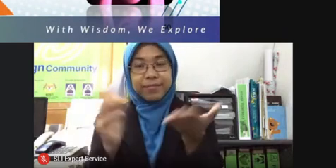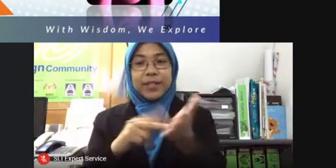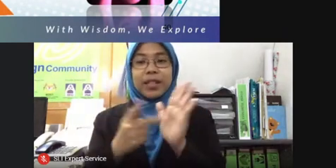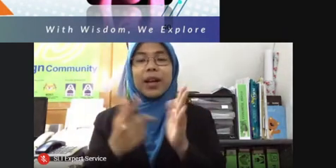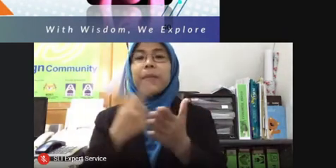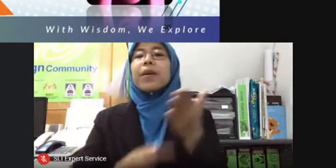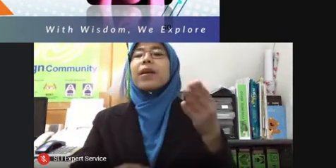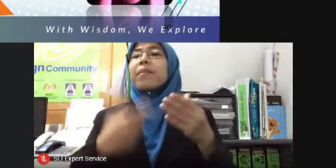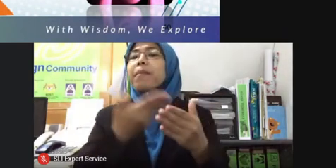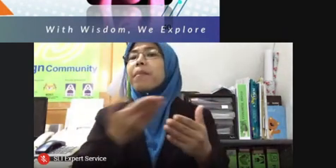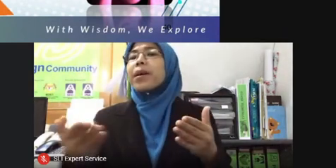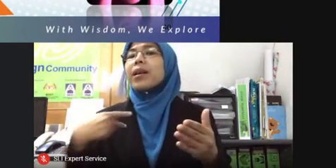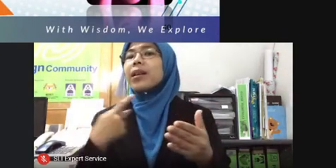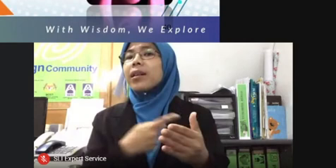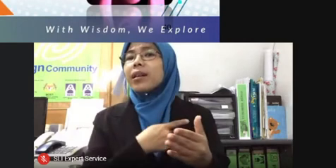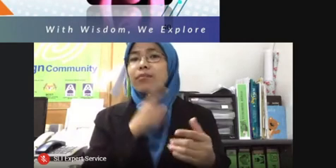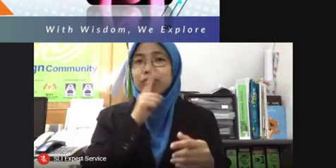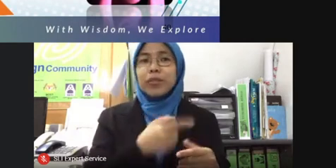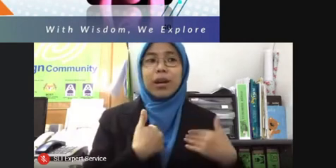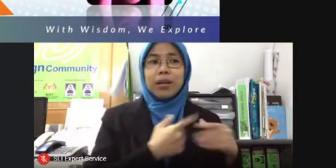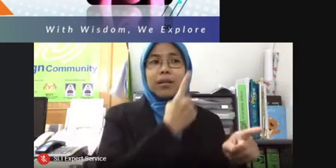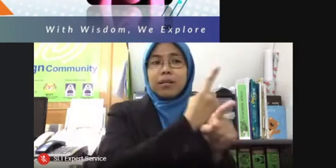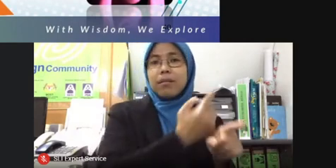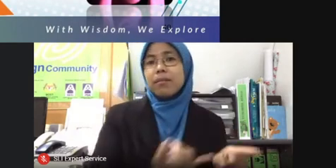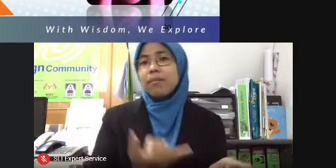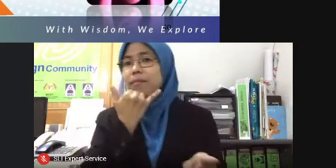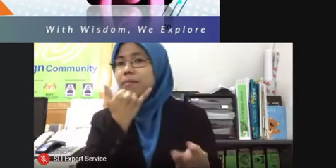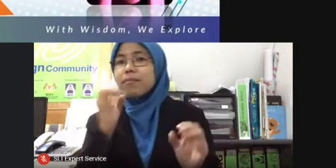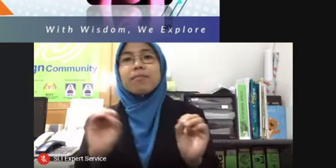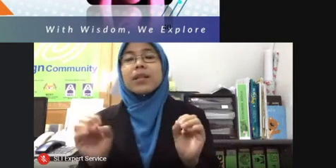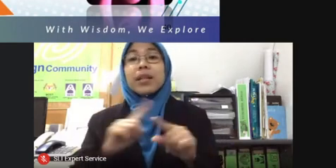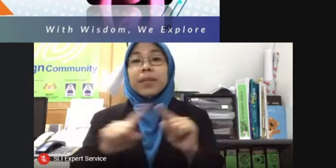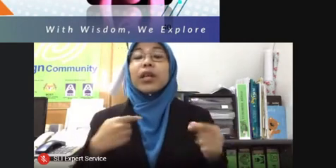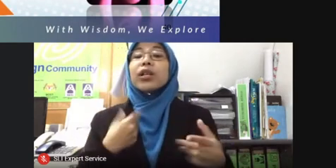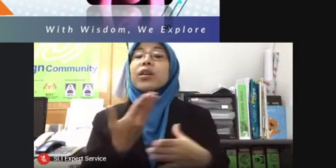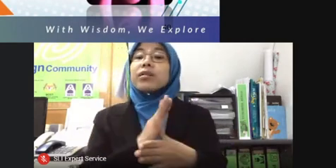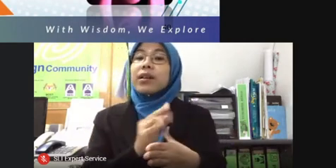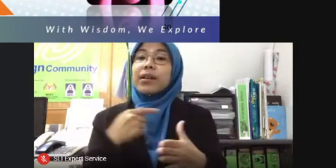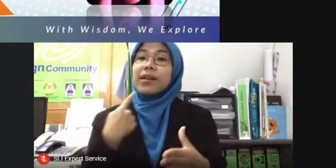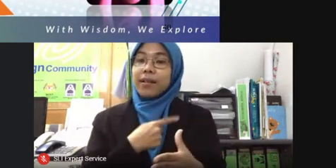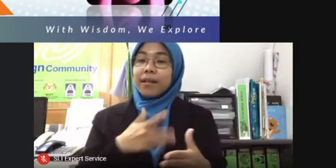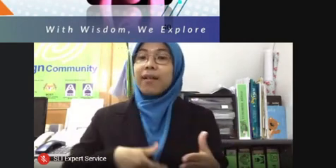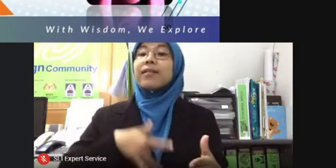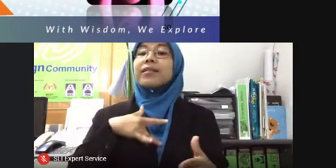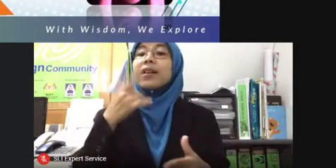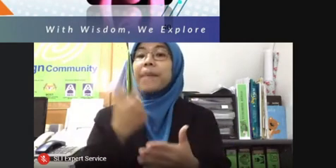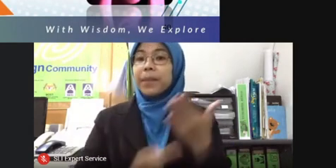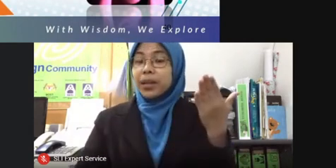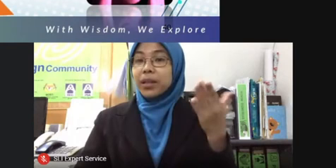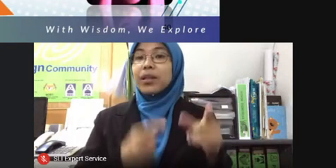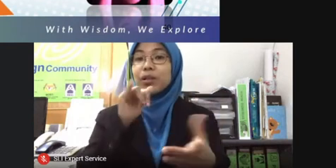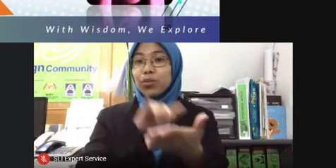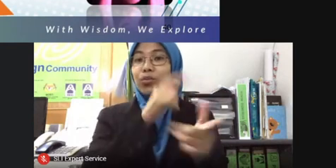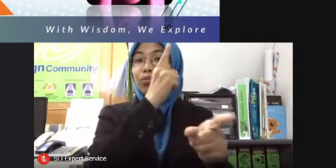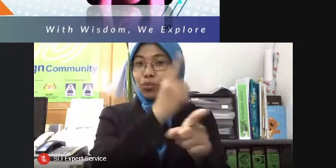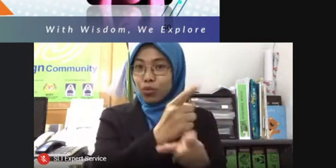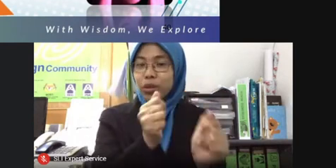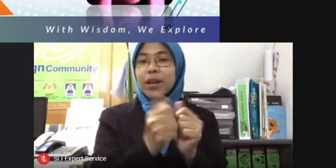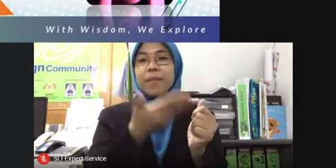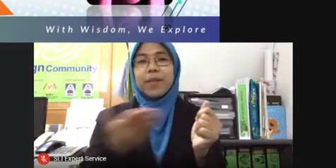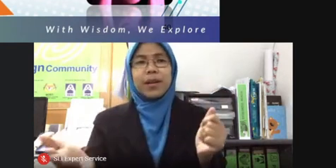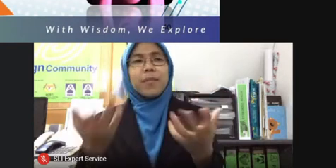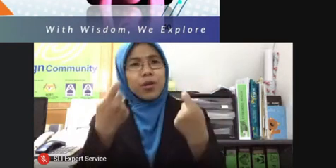kita. So there is no right, there is no wrong, kita cuma kongsikan apa yang kita rasa betul dengan produk kita. Kita dah